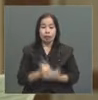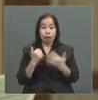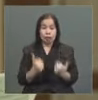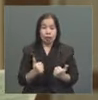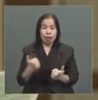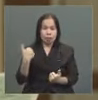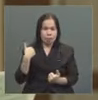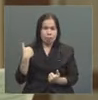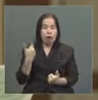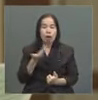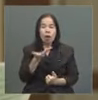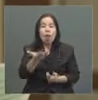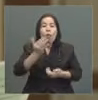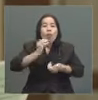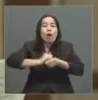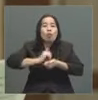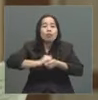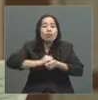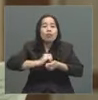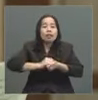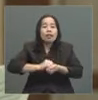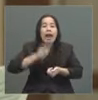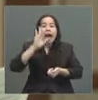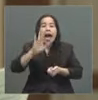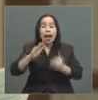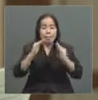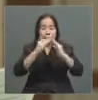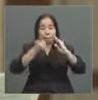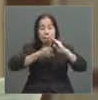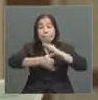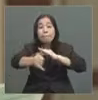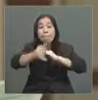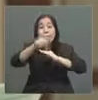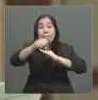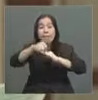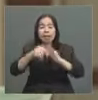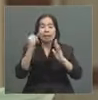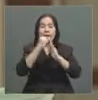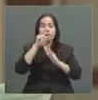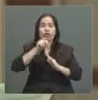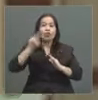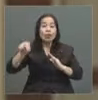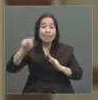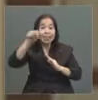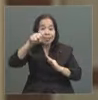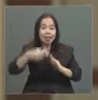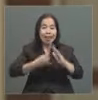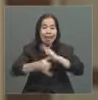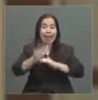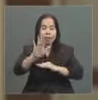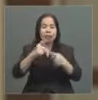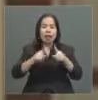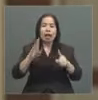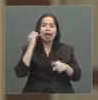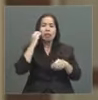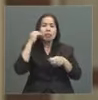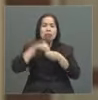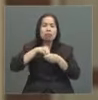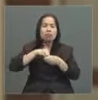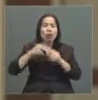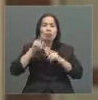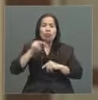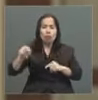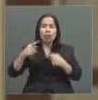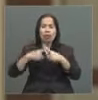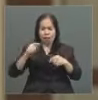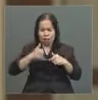เรามีการขอความร่วมมือห้ามออกนอกเคหสถานอย่างเช่นที่จังหวัดนนทบุรีแต่หากว่าบ้านคนอยู่ที่นนทบุรี